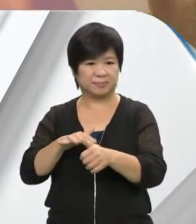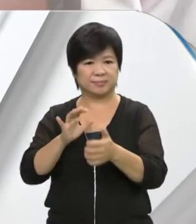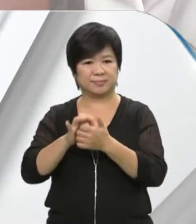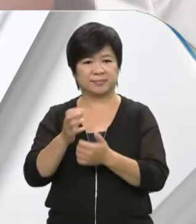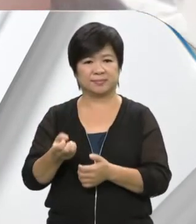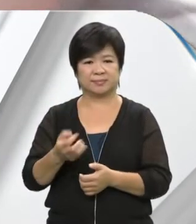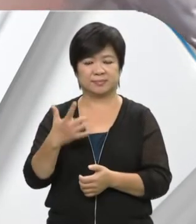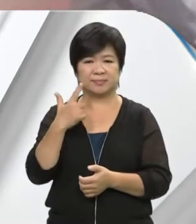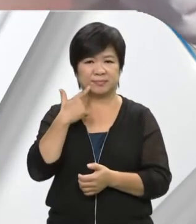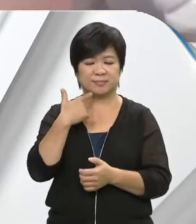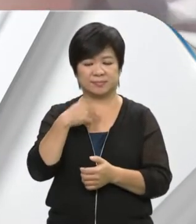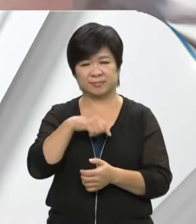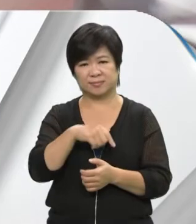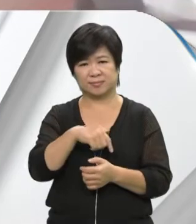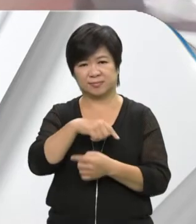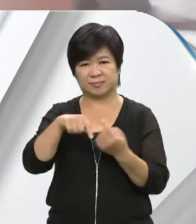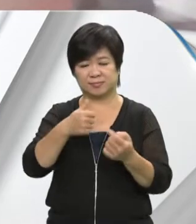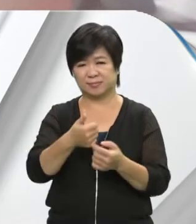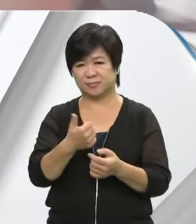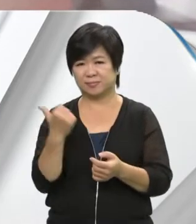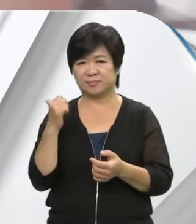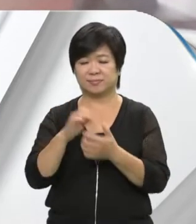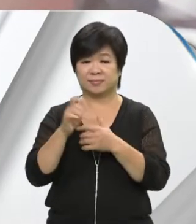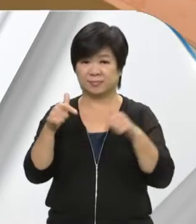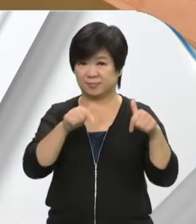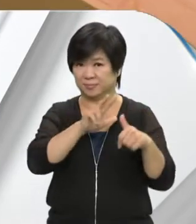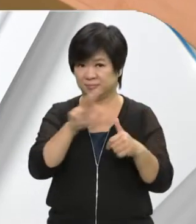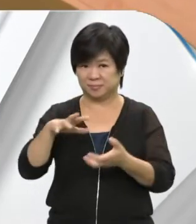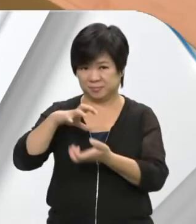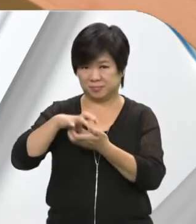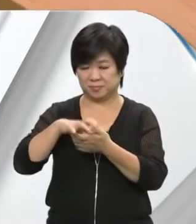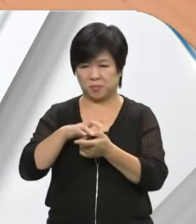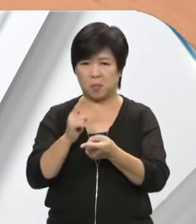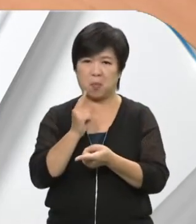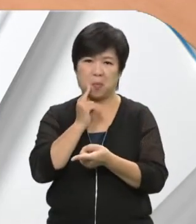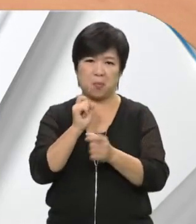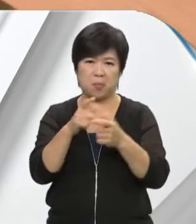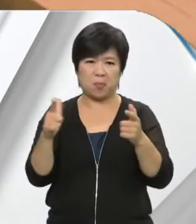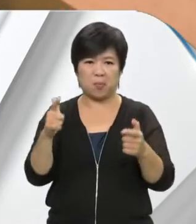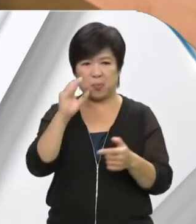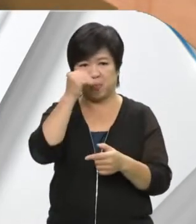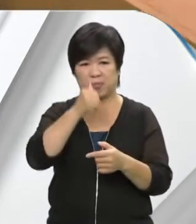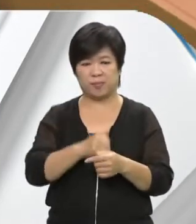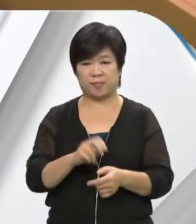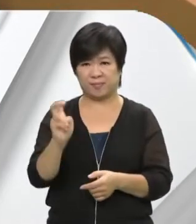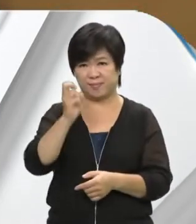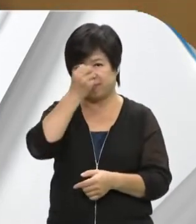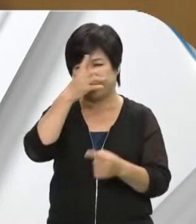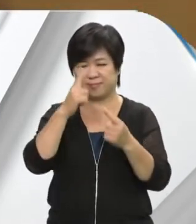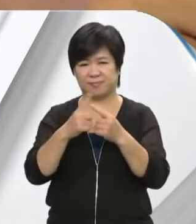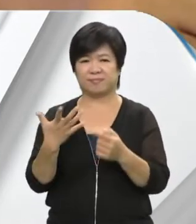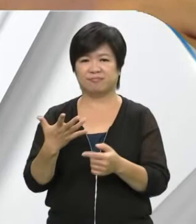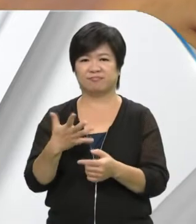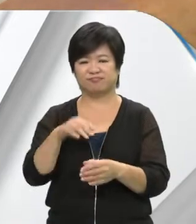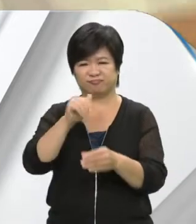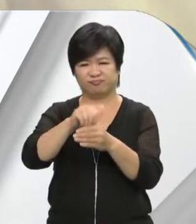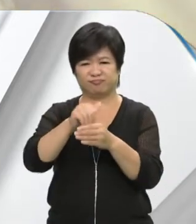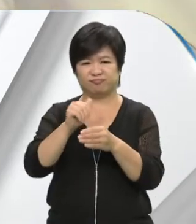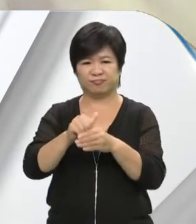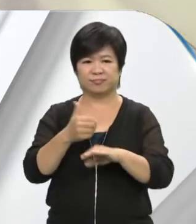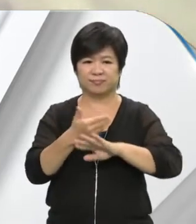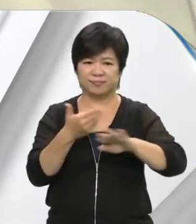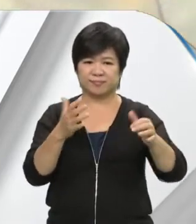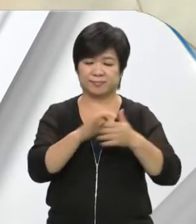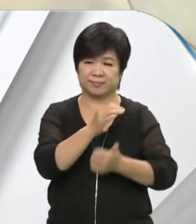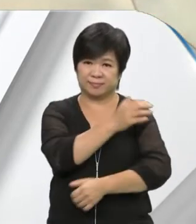实施片段，结合各种料理的风格，巧妙动听片。得到二十八青年代表团的今天，那由陈启文主持团